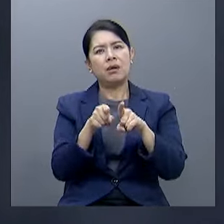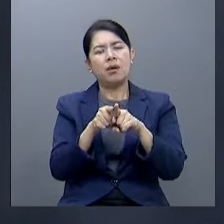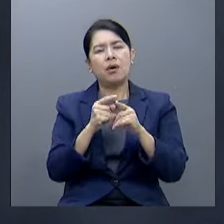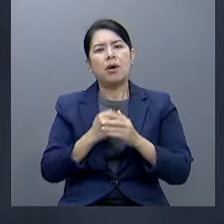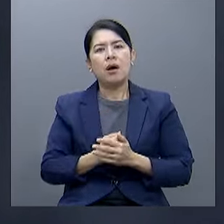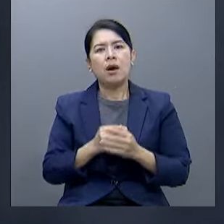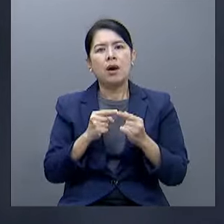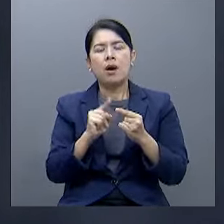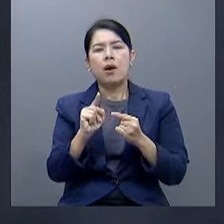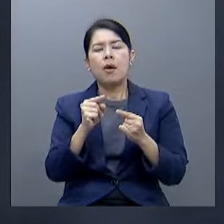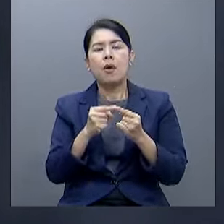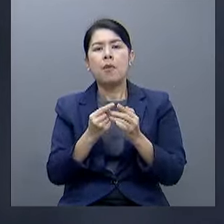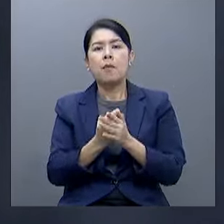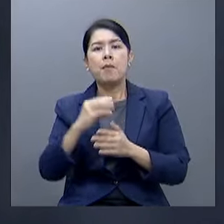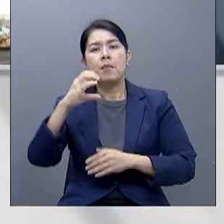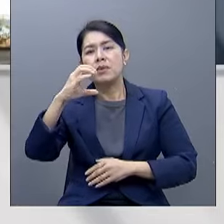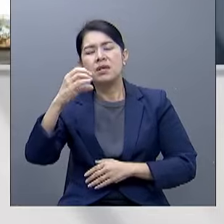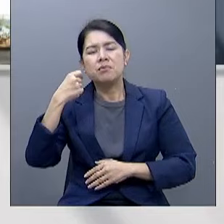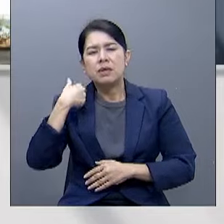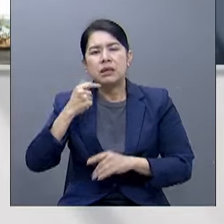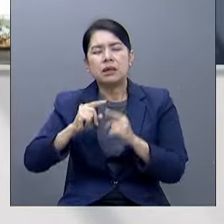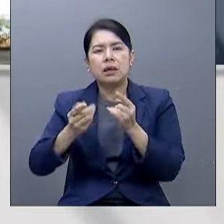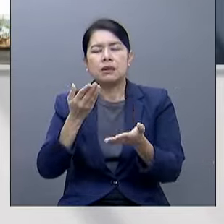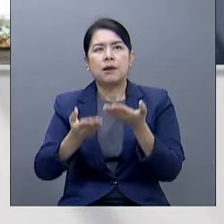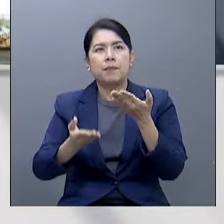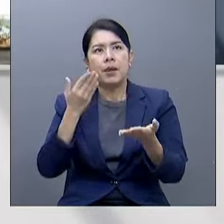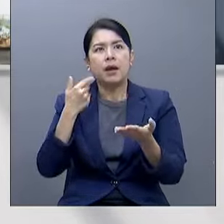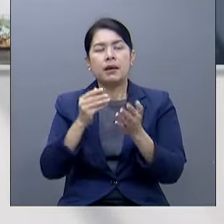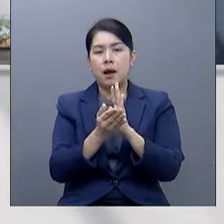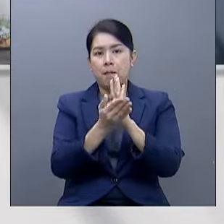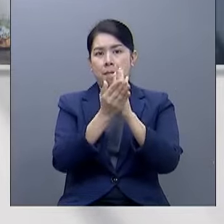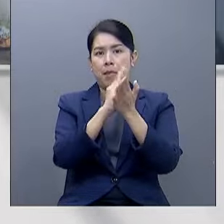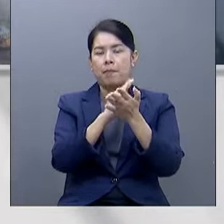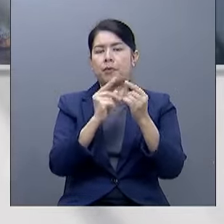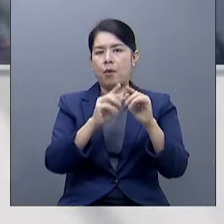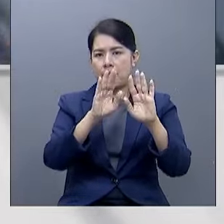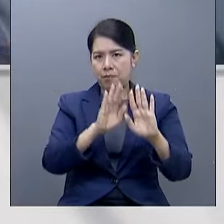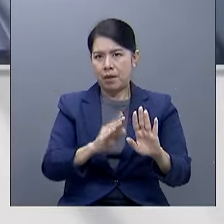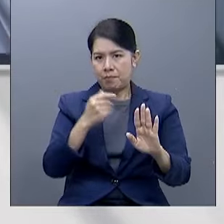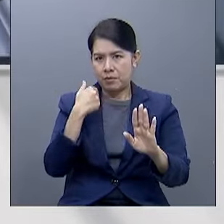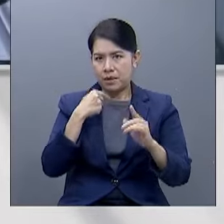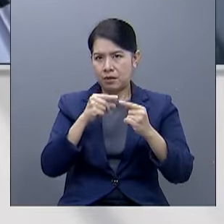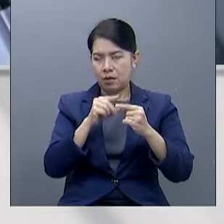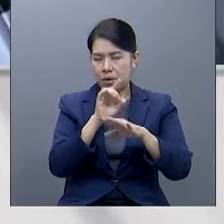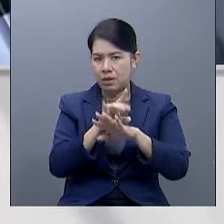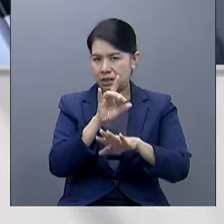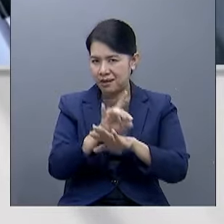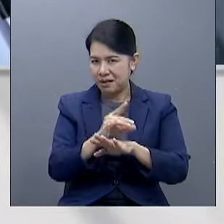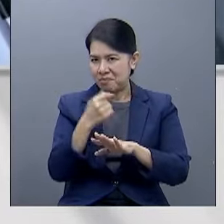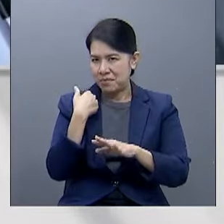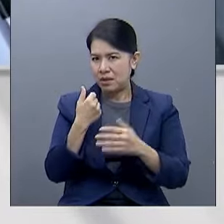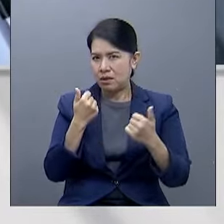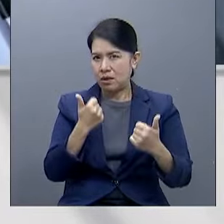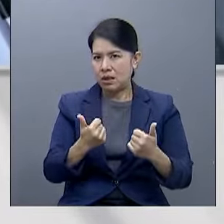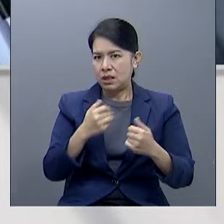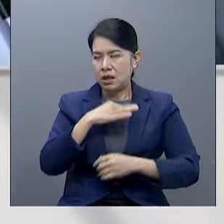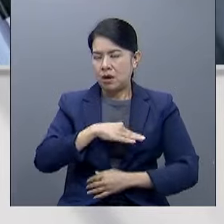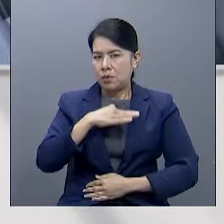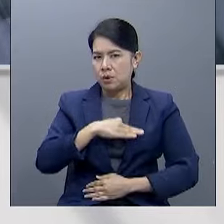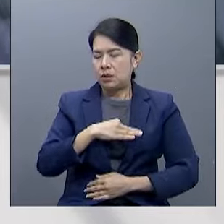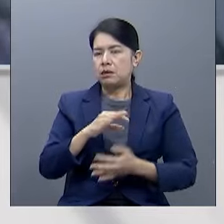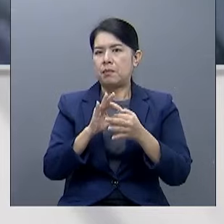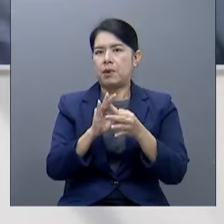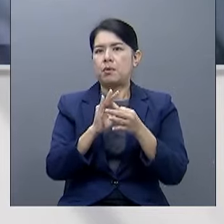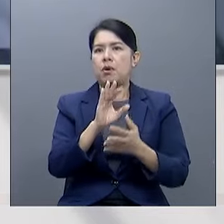ยี่ห้อดังค่ะการปรับลูกรับสินค้าโดยการใช้ช่องทางออนไลน์เนี่ยกำลังเป็นเรื่องที่น่ากังวลของผู้ใหญ่กลุ่มนึง